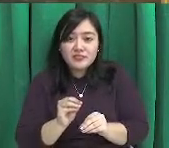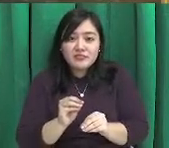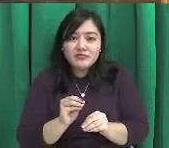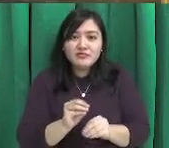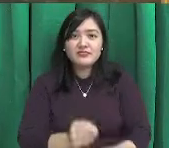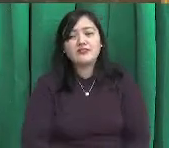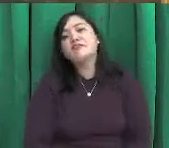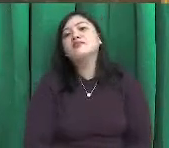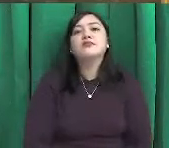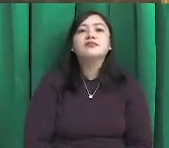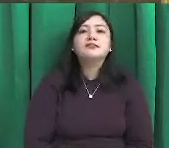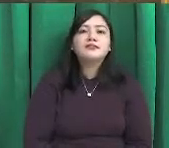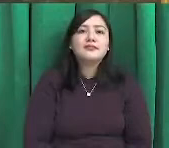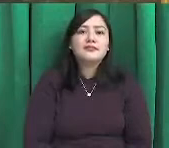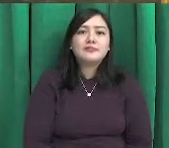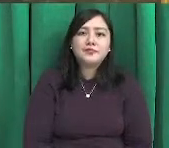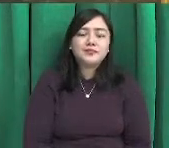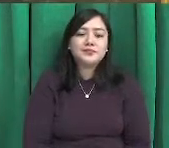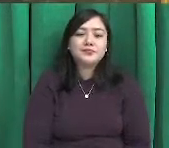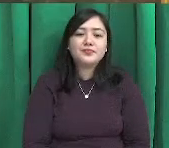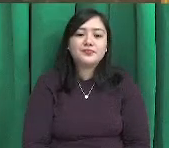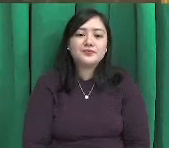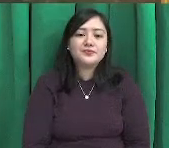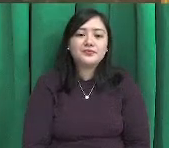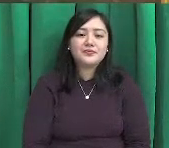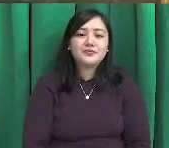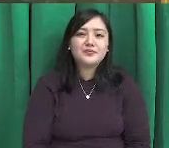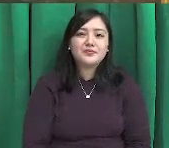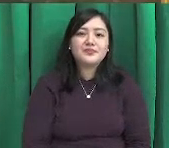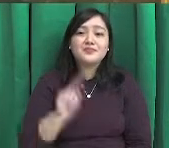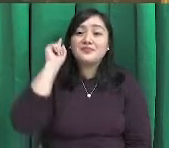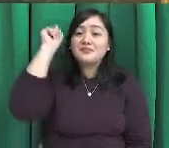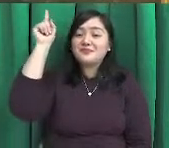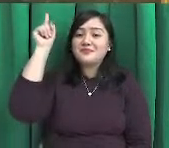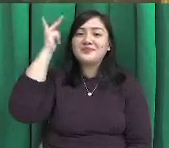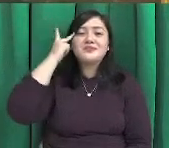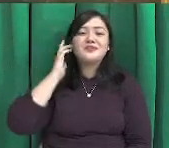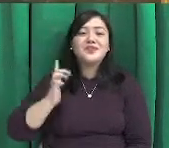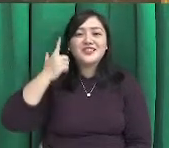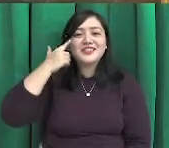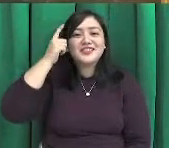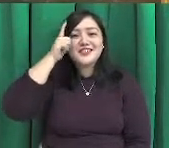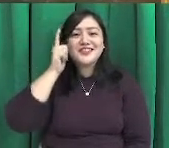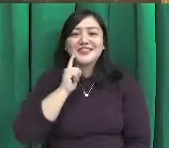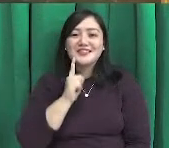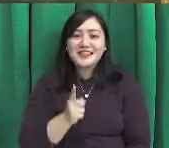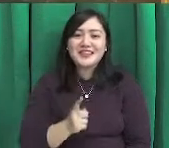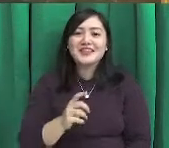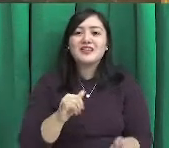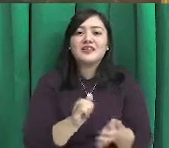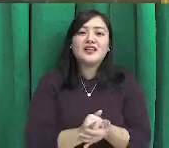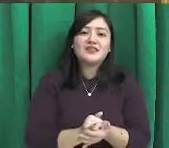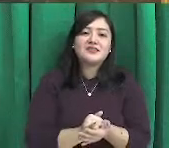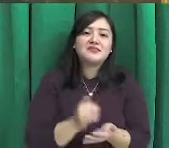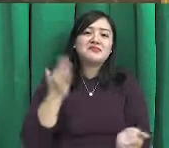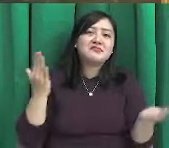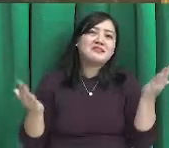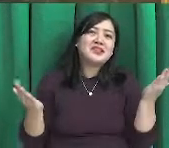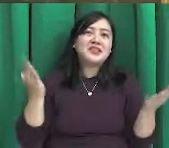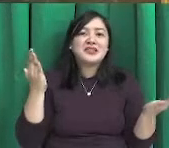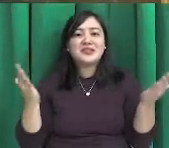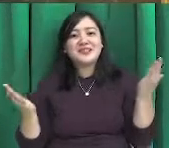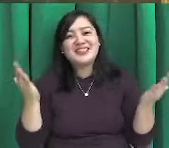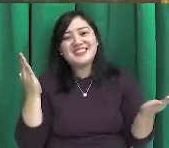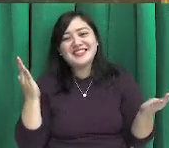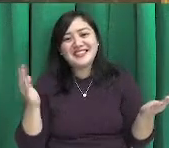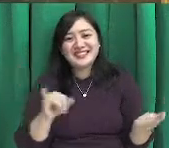Mga kapatid, kung nawala ko man at natanggal ko man ang gana ng inyong pagkain,